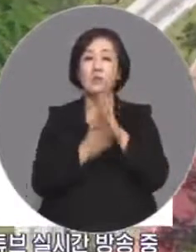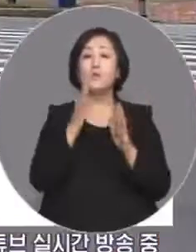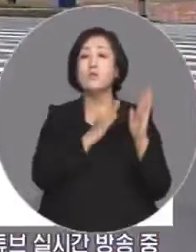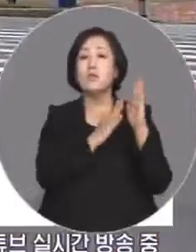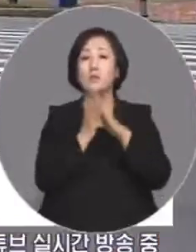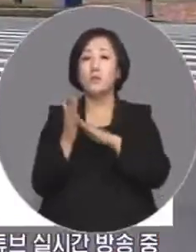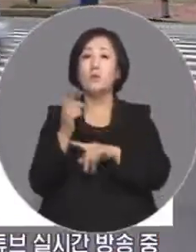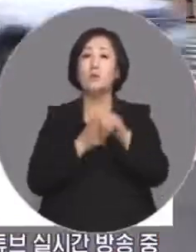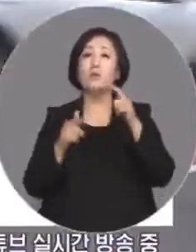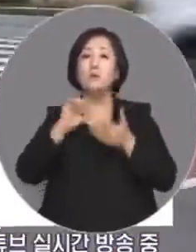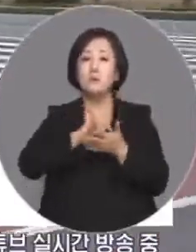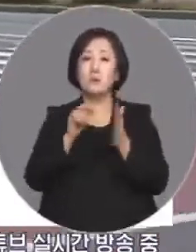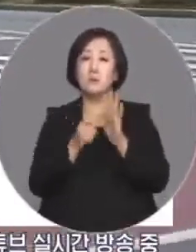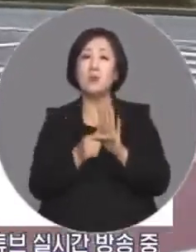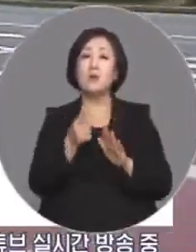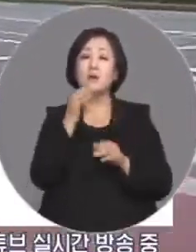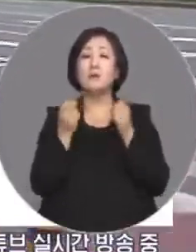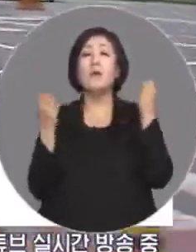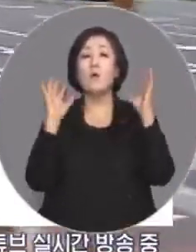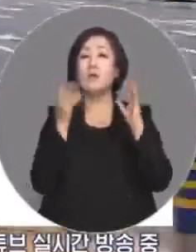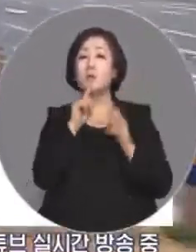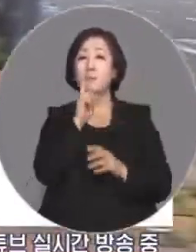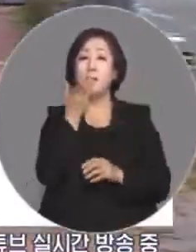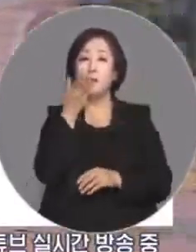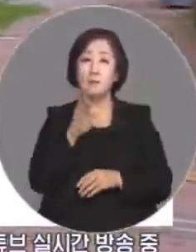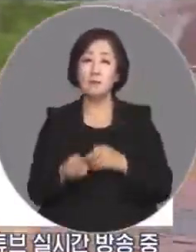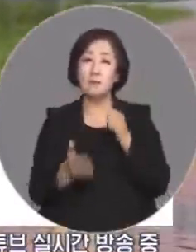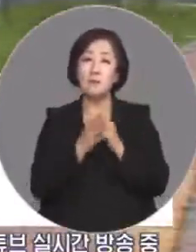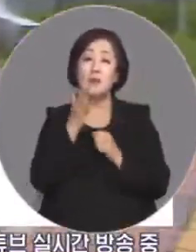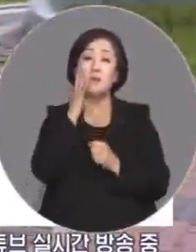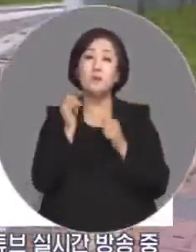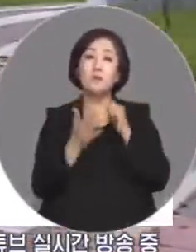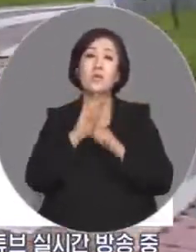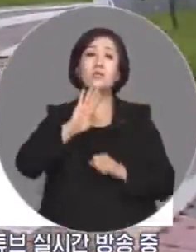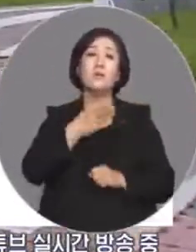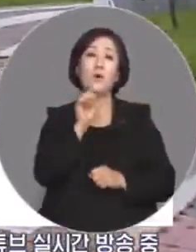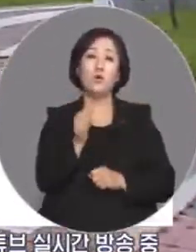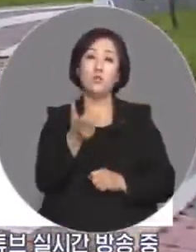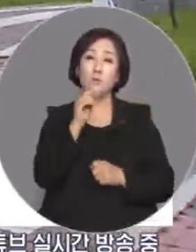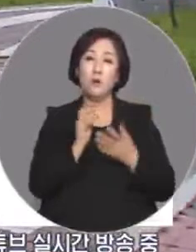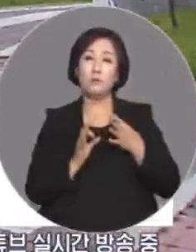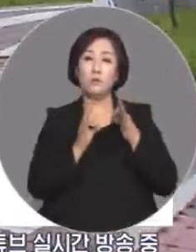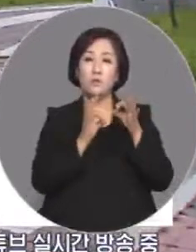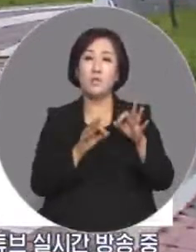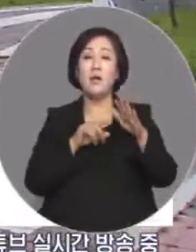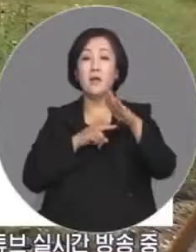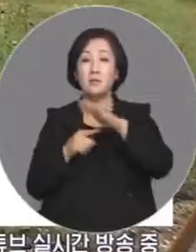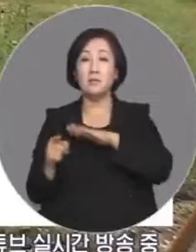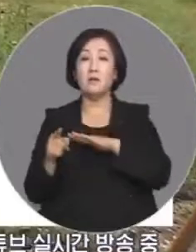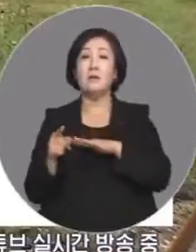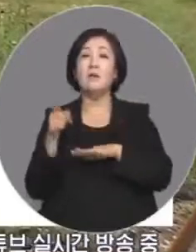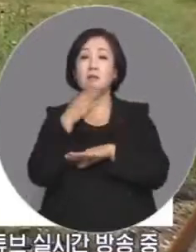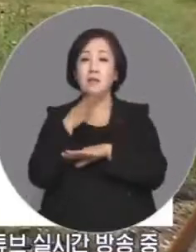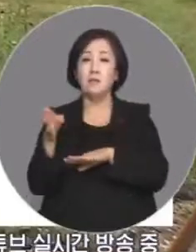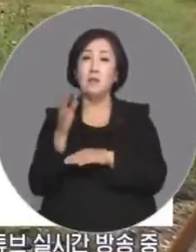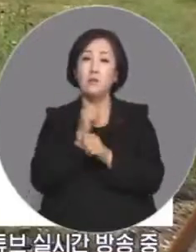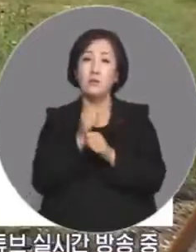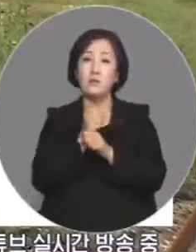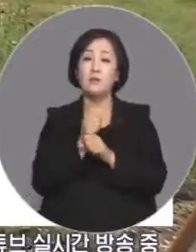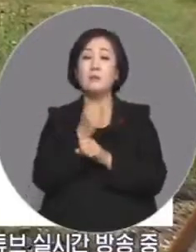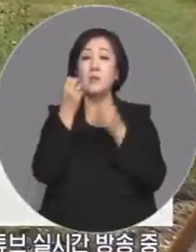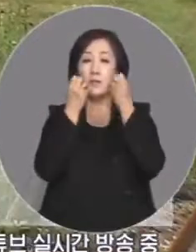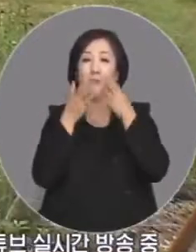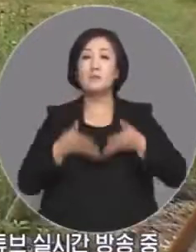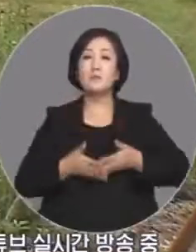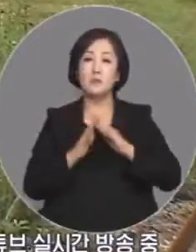이전을 대체로 환영하는 분위기입니다. 울산 상인은 450억 원을 들여 지하 1층, 지상 4층 규모의